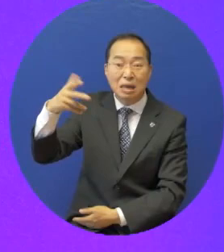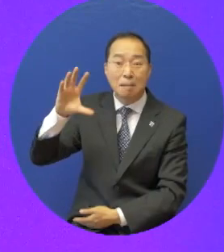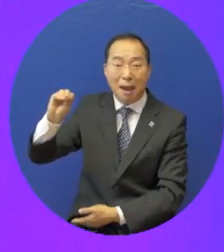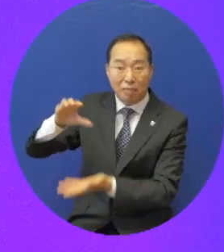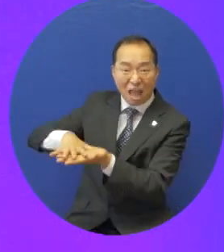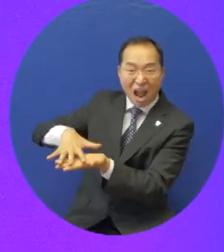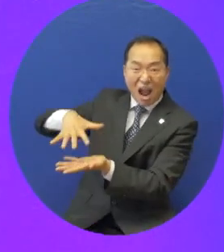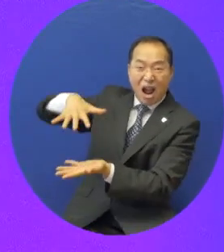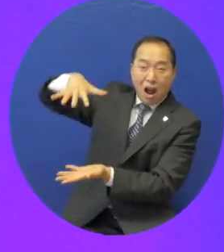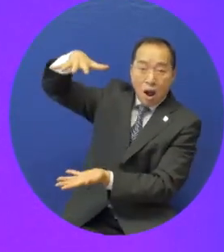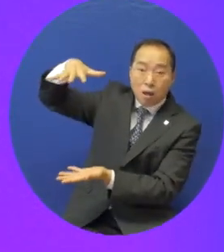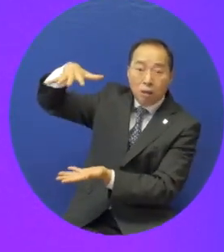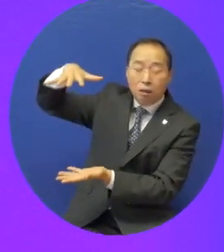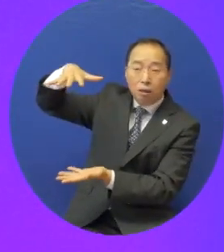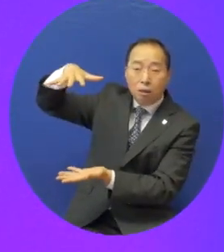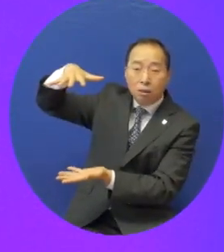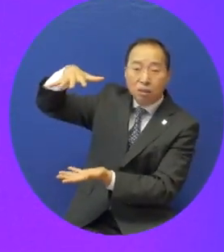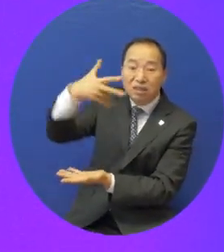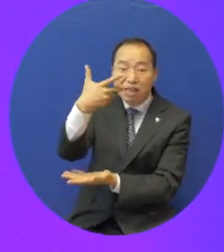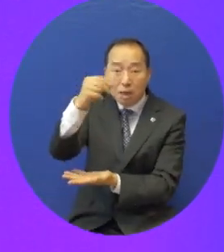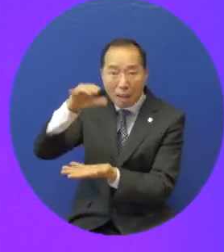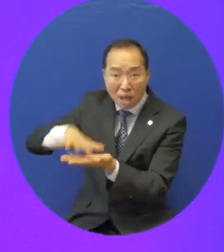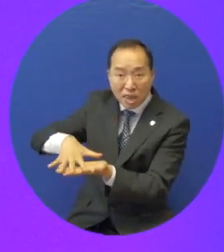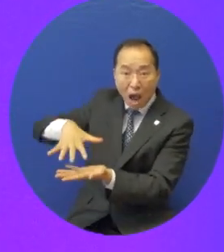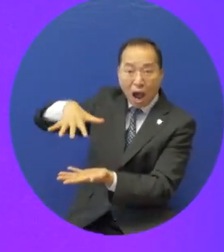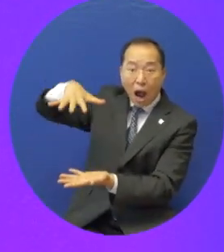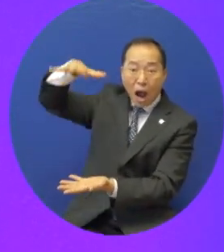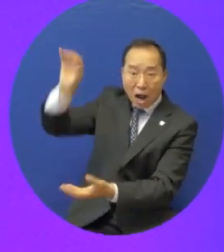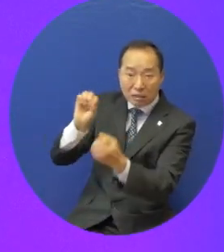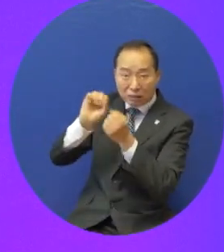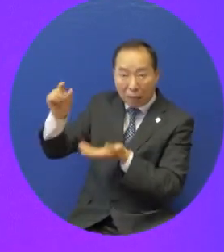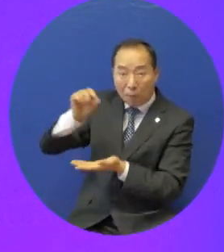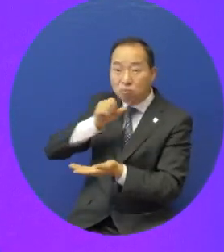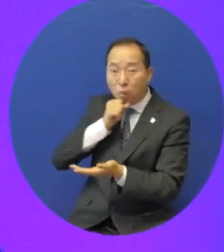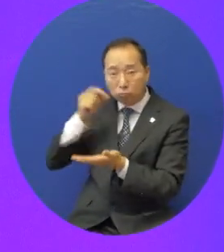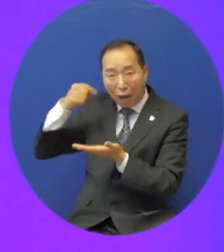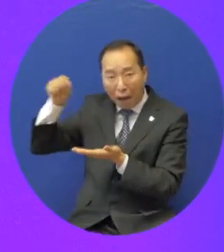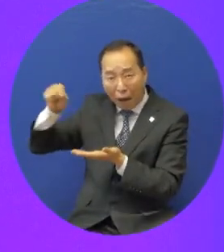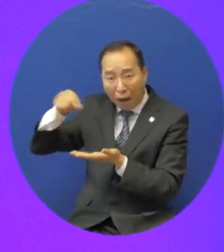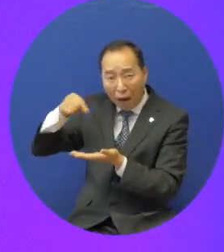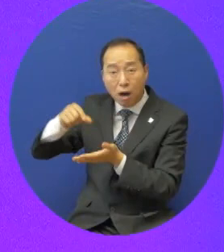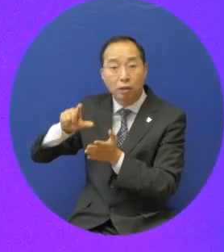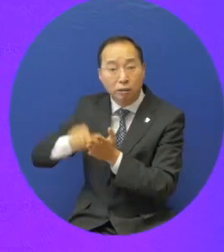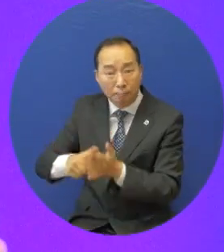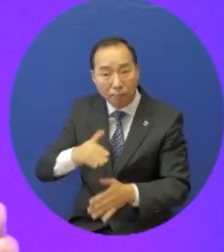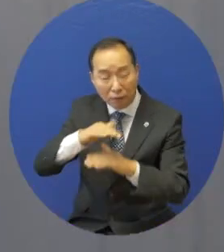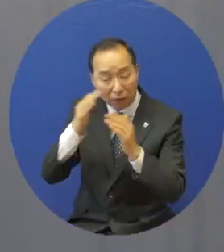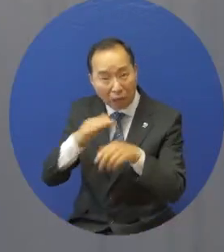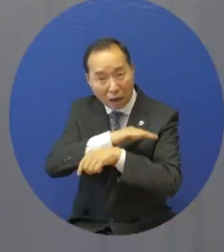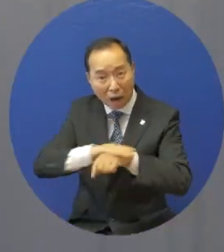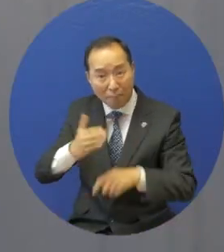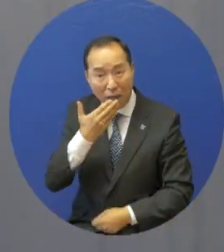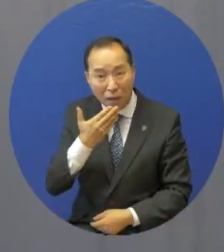그러면 생각을 한번 우리가 해볼 필요가 있어요. 7만 장이 넘는 답지를 채점을 가능했을까?